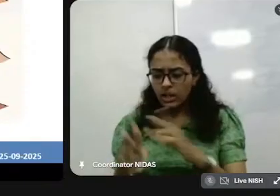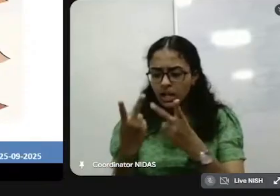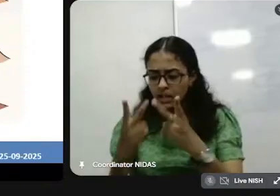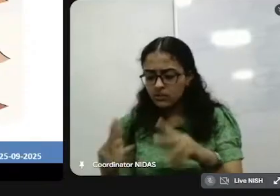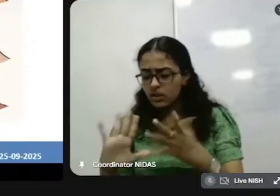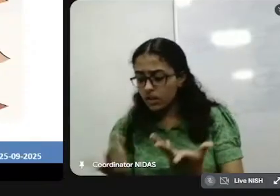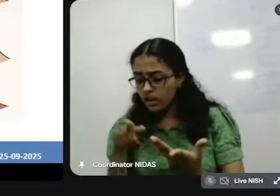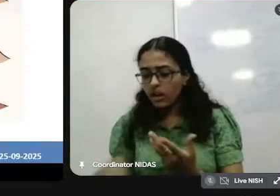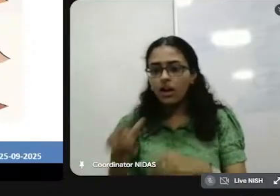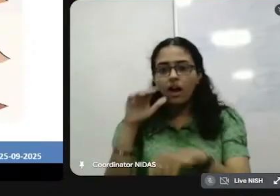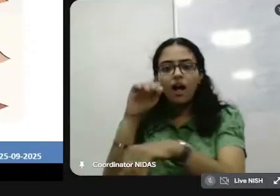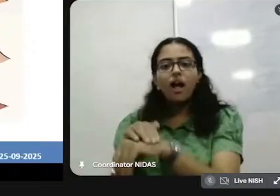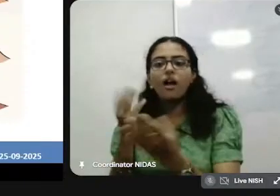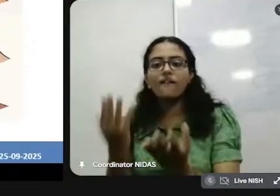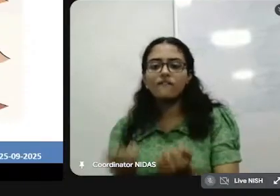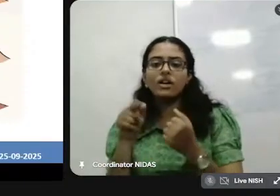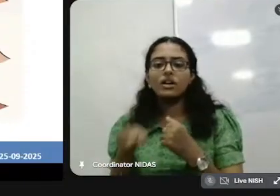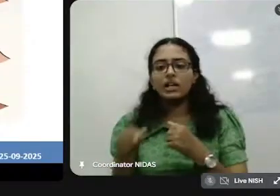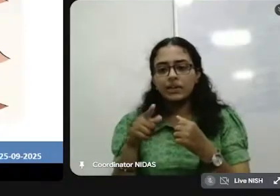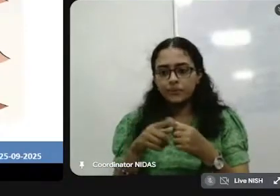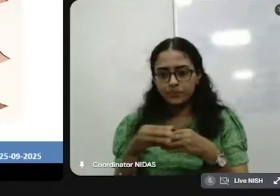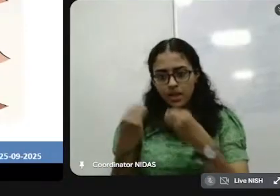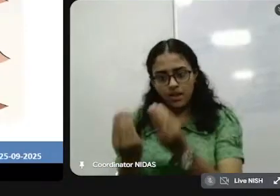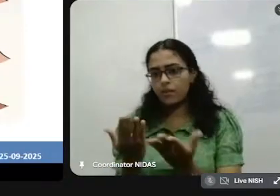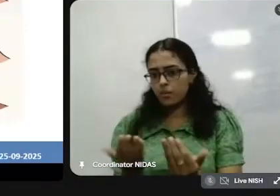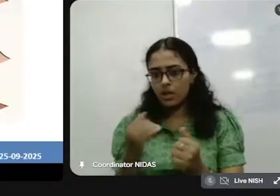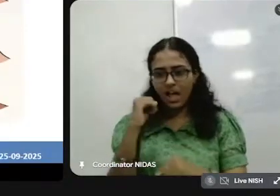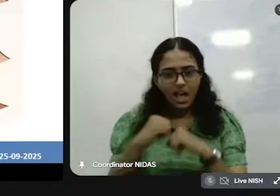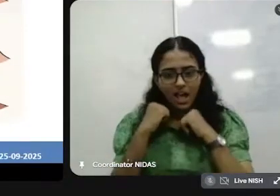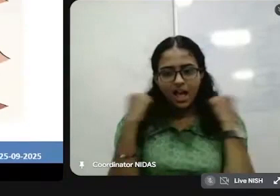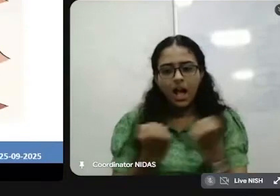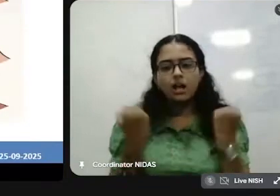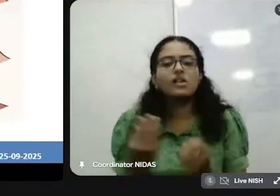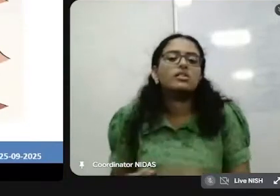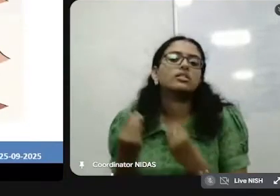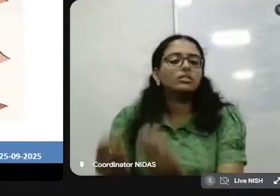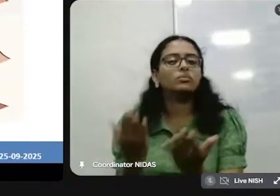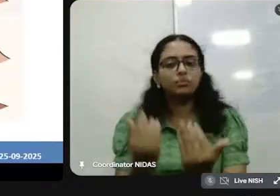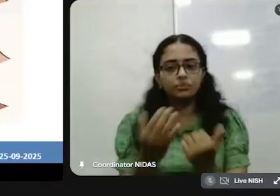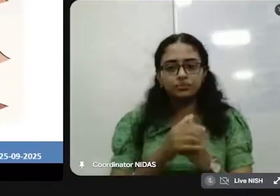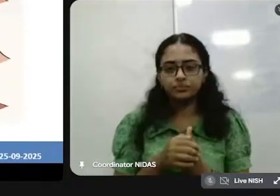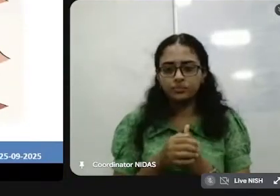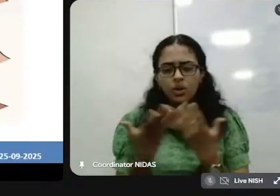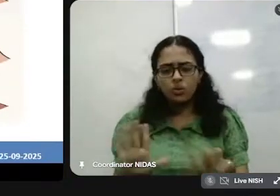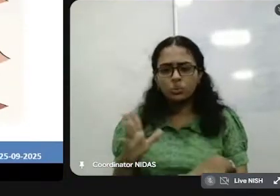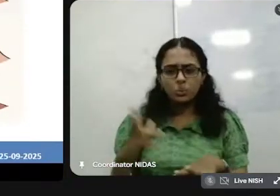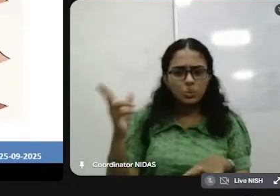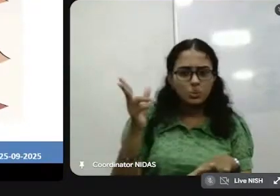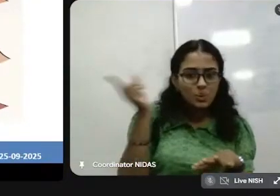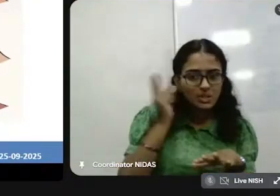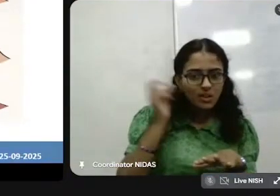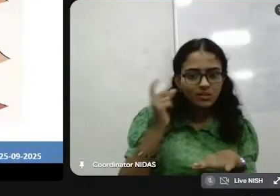വ്യത്യാസമുണ്ട്, എന്തൊക്കെയാണ് ഈ 2 പടങ്ങൾ തമ്മിലുള്ള വ്യത്യാസം. അതേപോലെ തന്നെ ഏതെങ്കിലും ഒരു പർട്ടിക്കുലർ സൗണ്ട് ദിവസവും